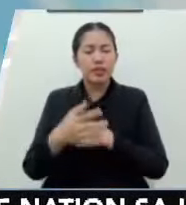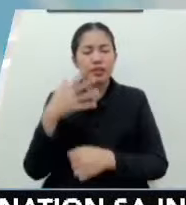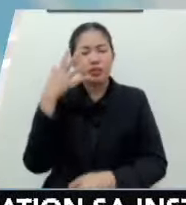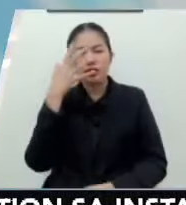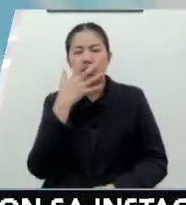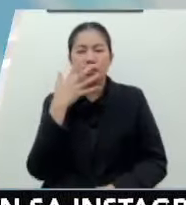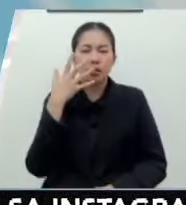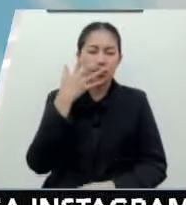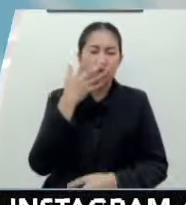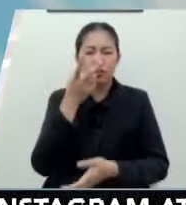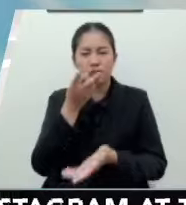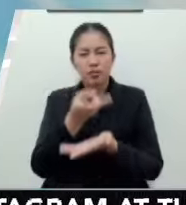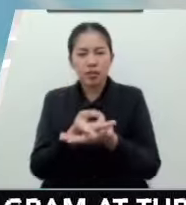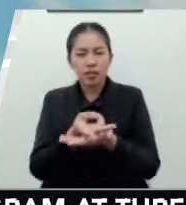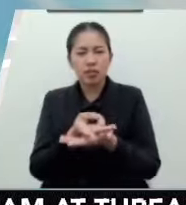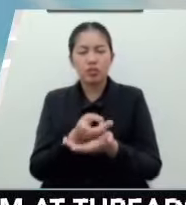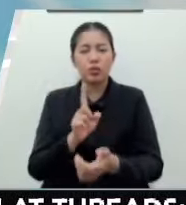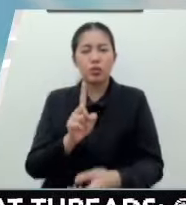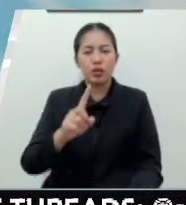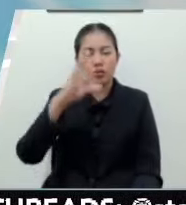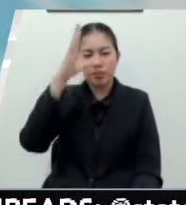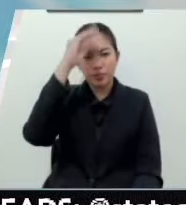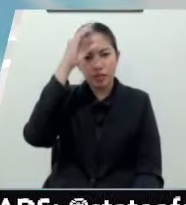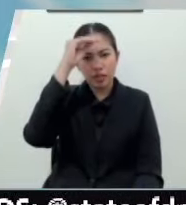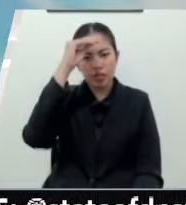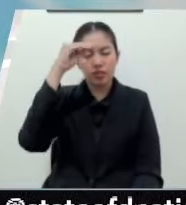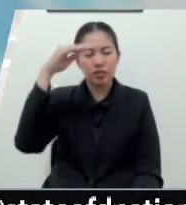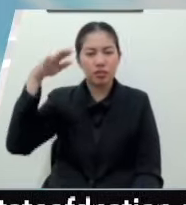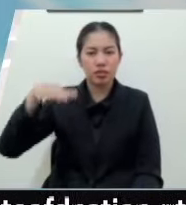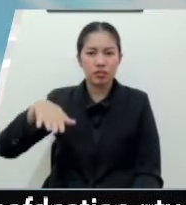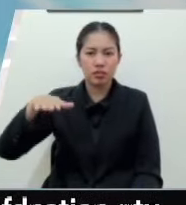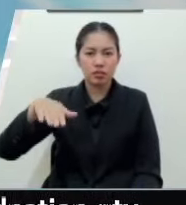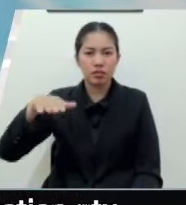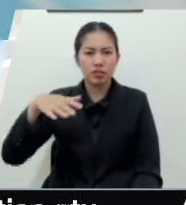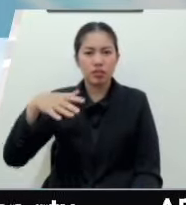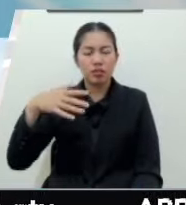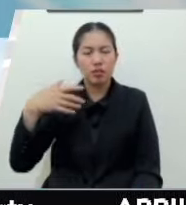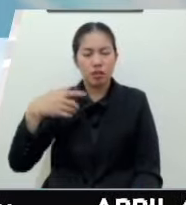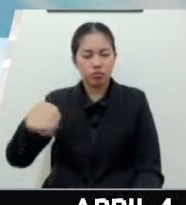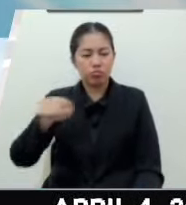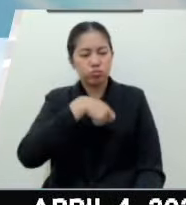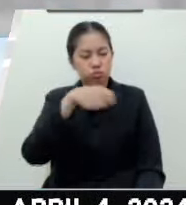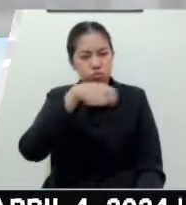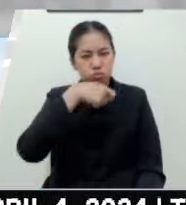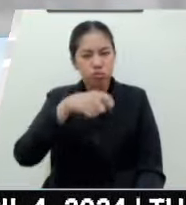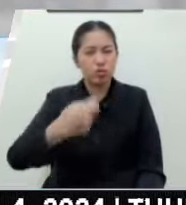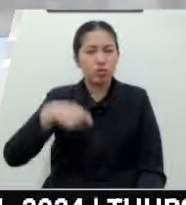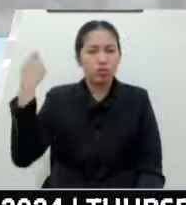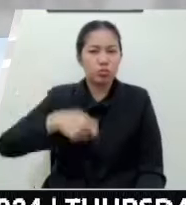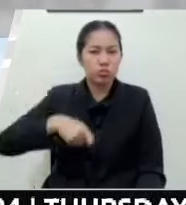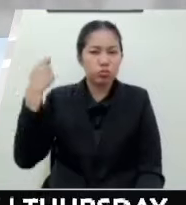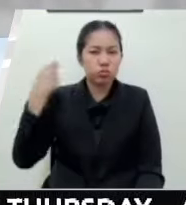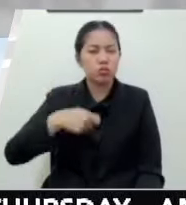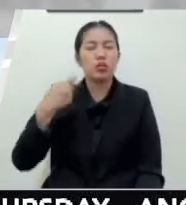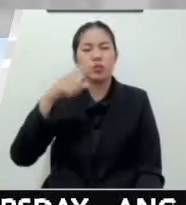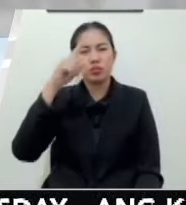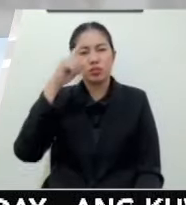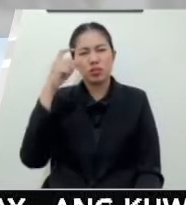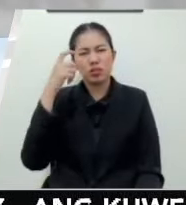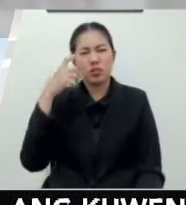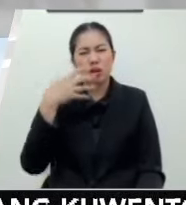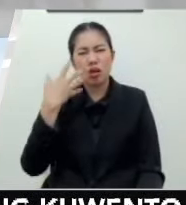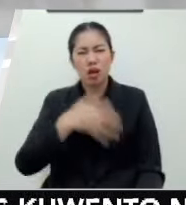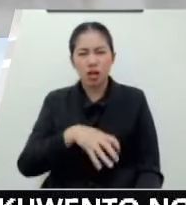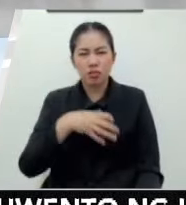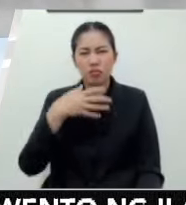batang lalaki ang pinaypayan ng mga guro matapos himatayin. Dahil dito, umaga lamang muna ang face-to-face classes sa ilang paaralan